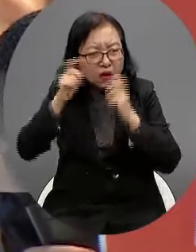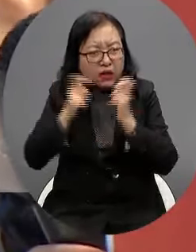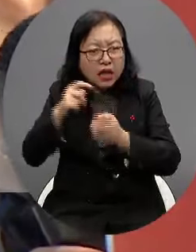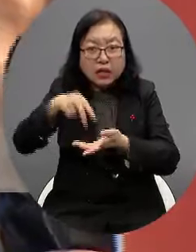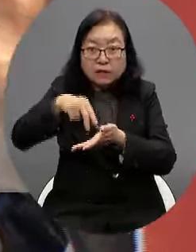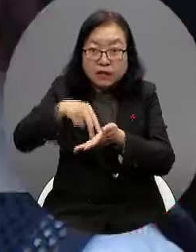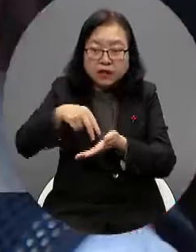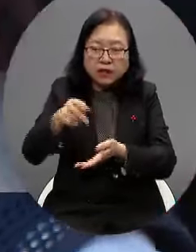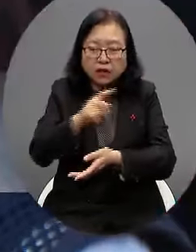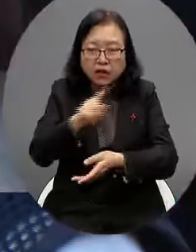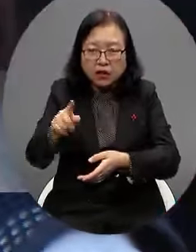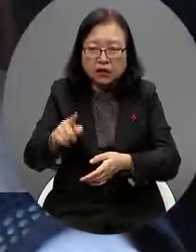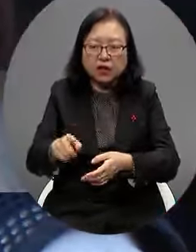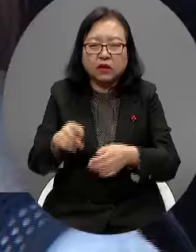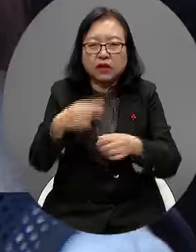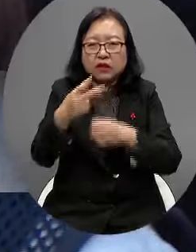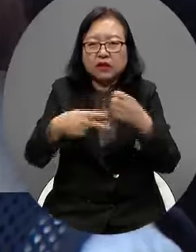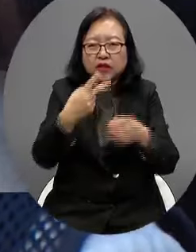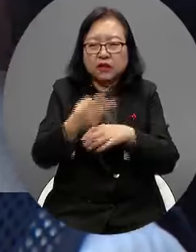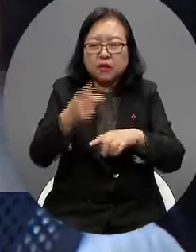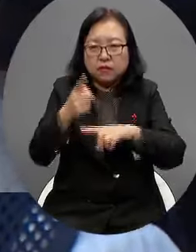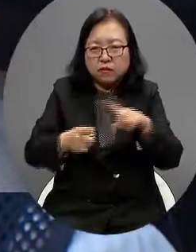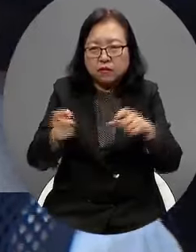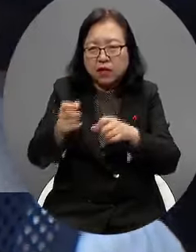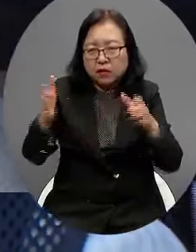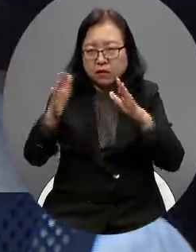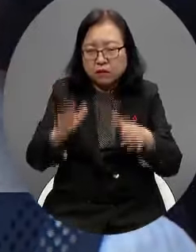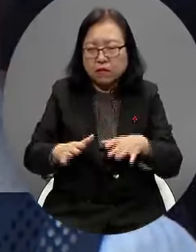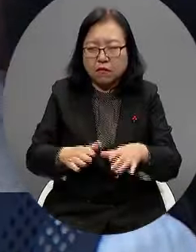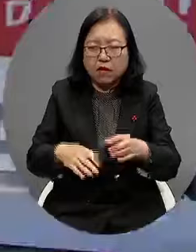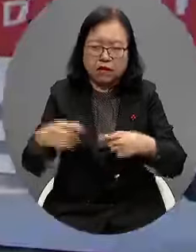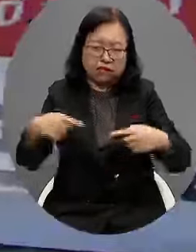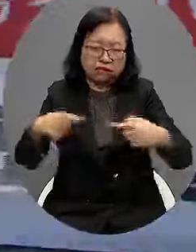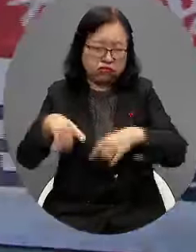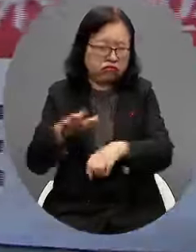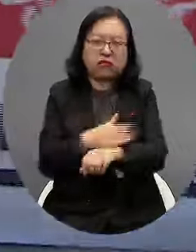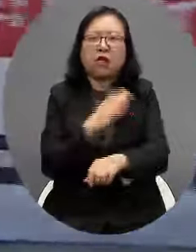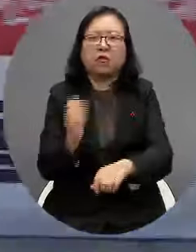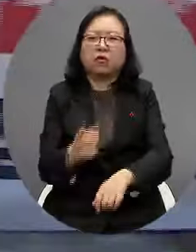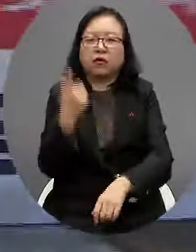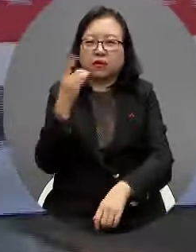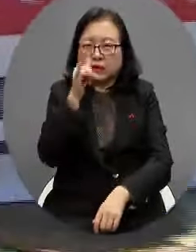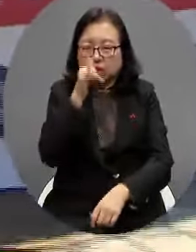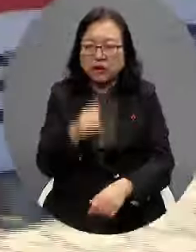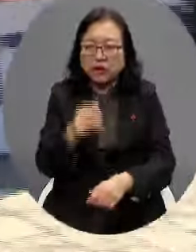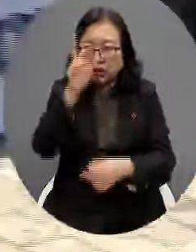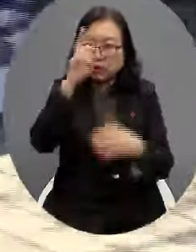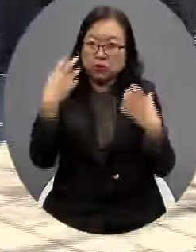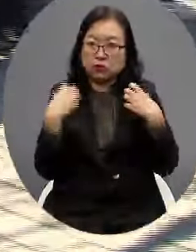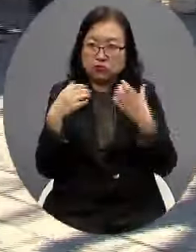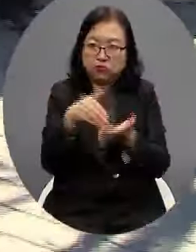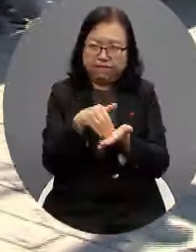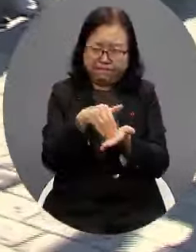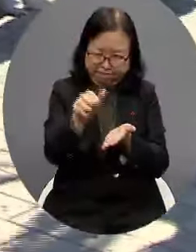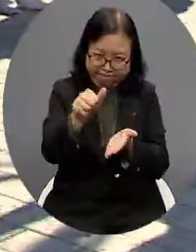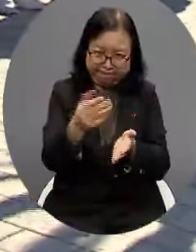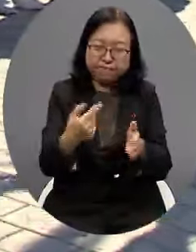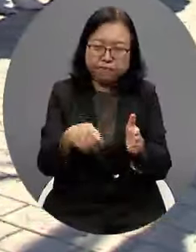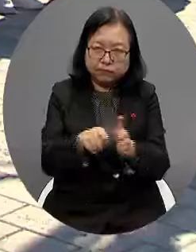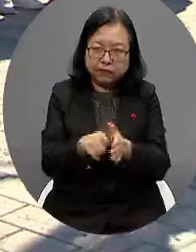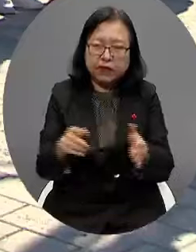파탄내는 등 2년 반 동안의 폭정에 의한 것이라며 정권 퇴진을 위한 총파 립을